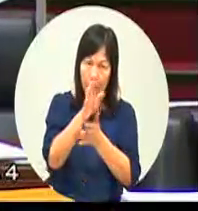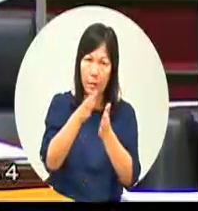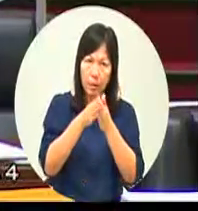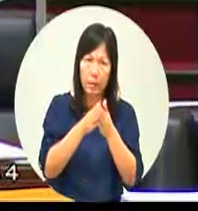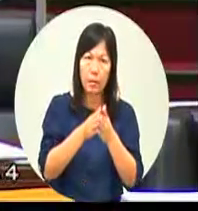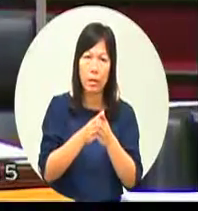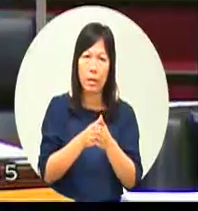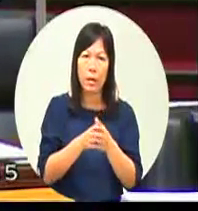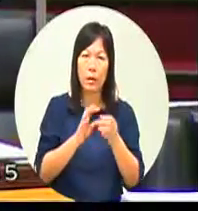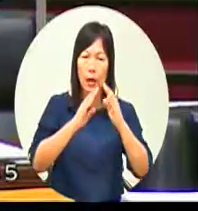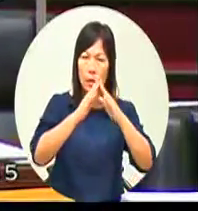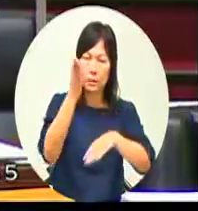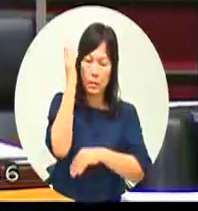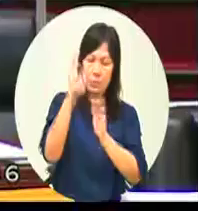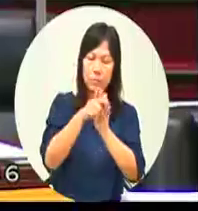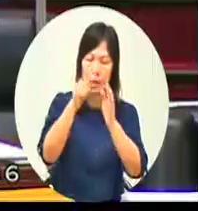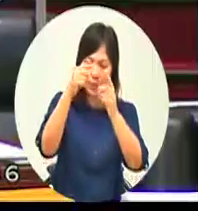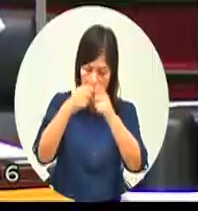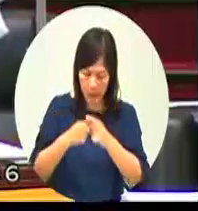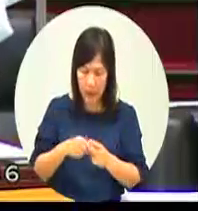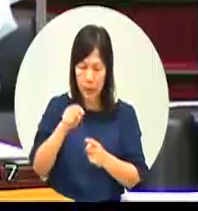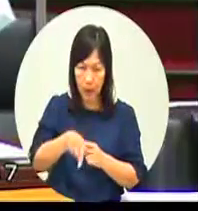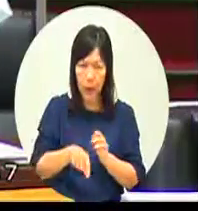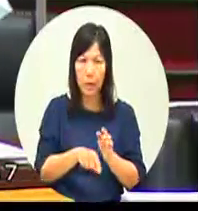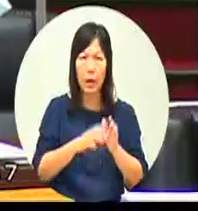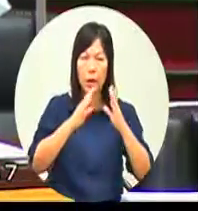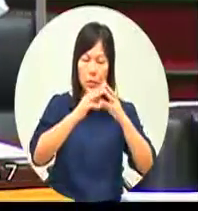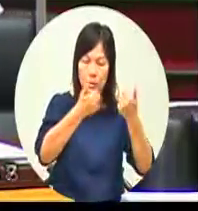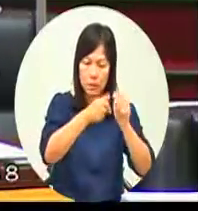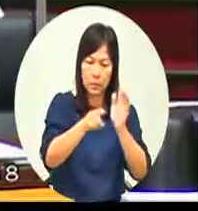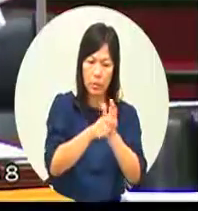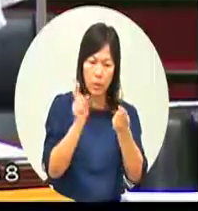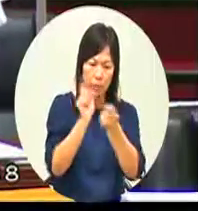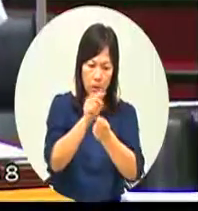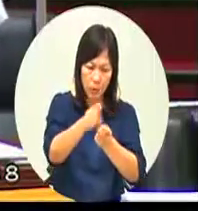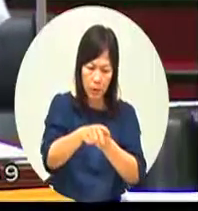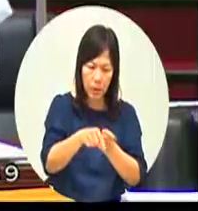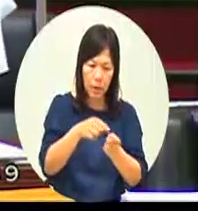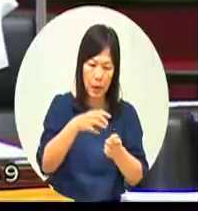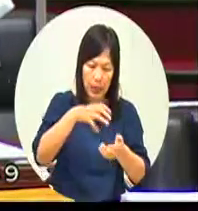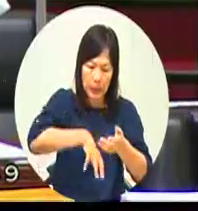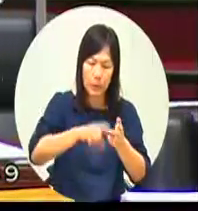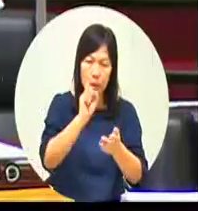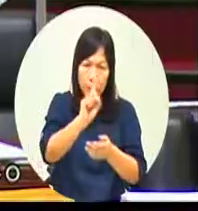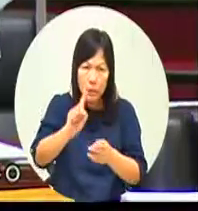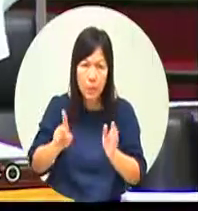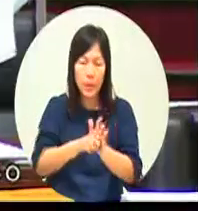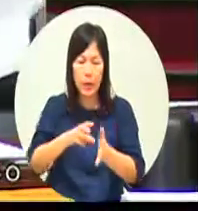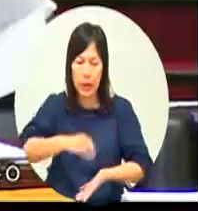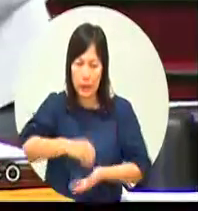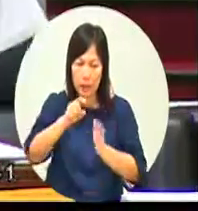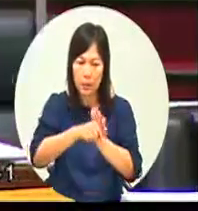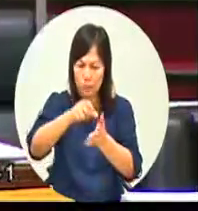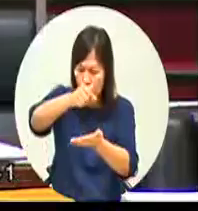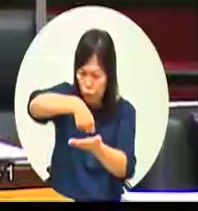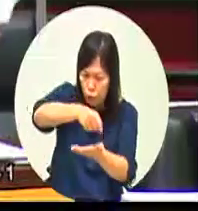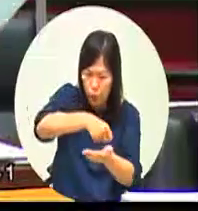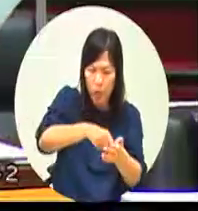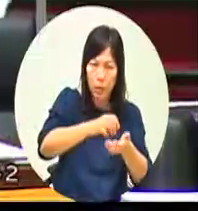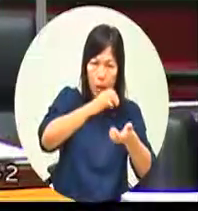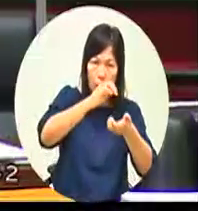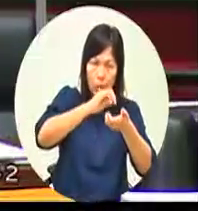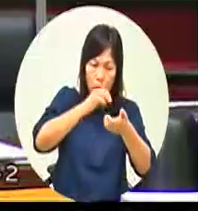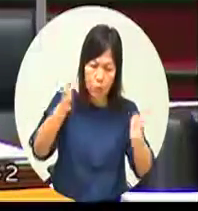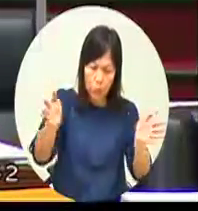然后市政府的人也来，那议员可以针对这个内容来提出说，到底你写的这个决算报